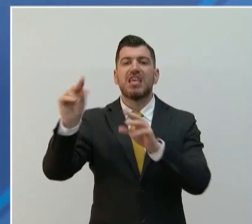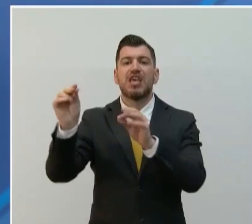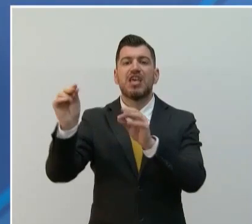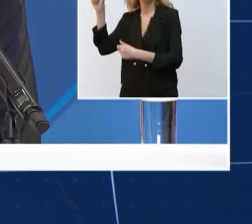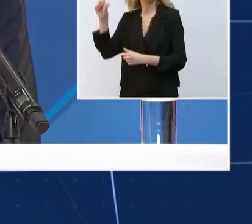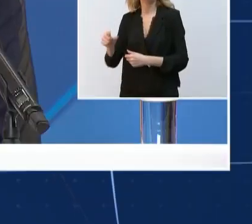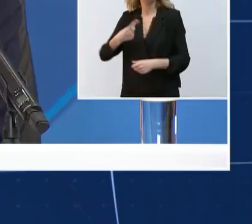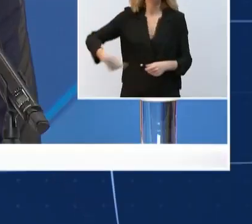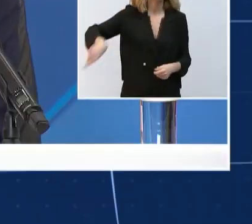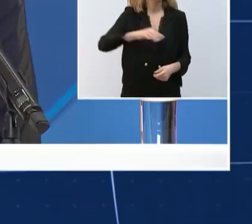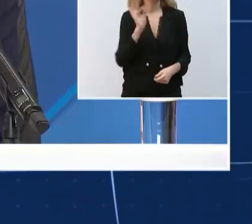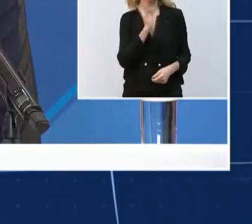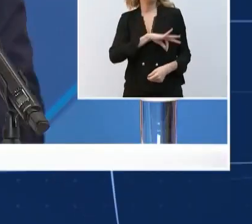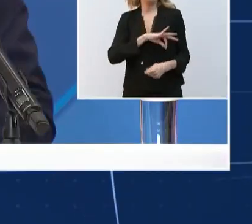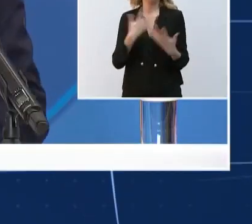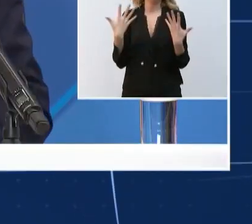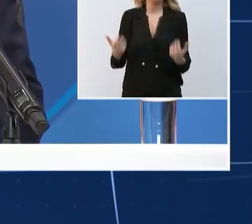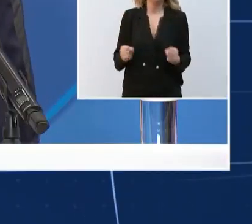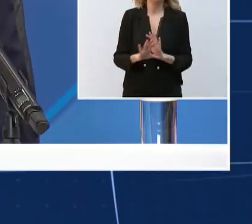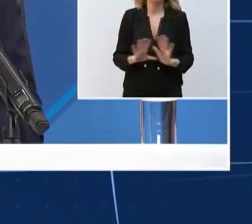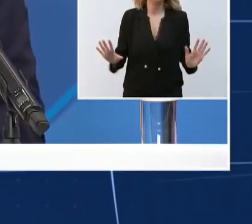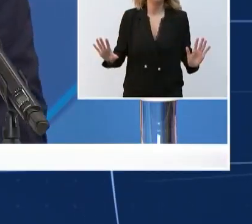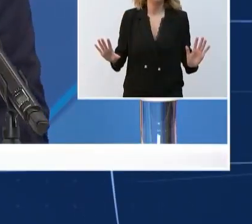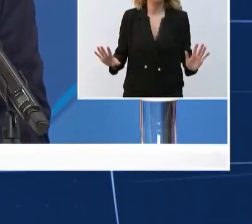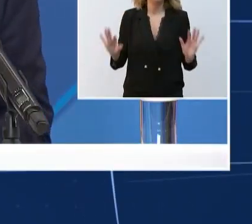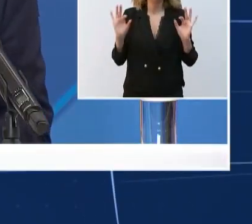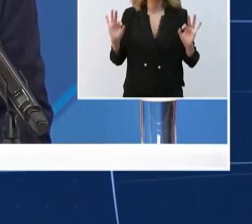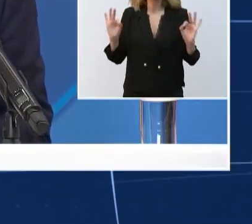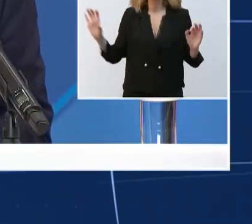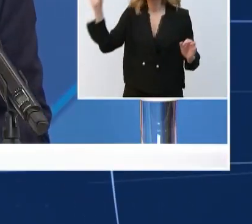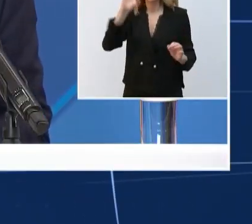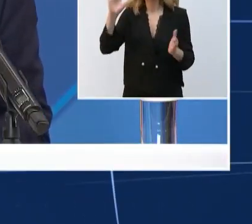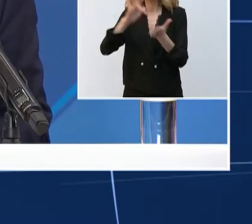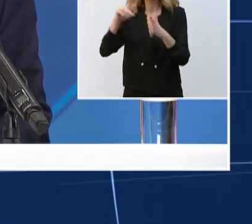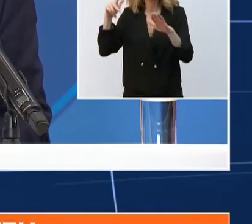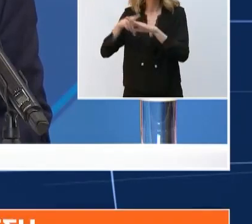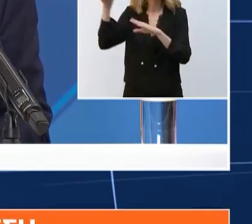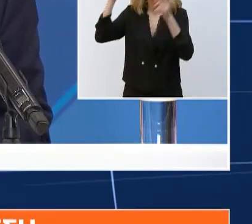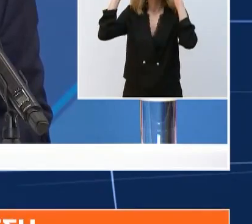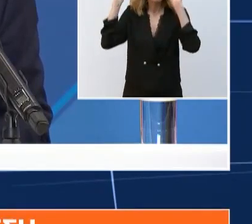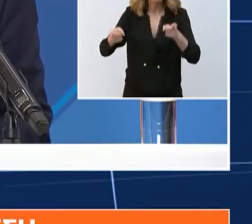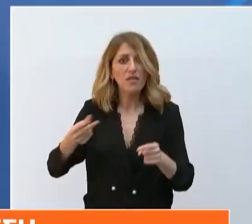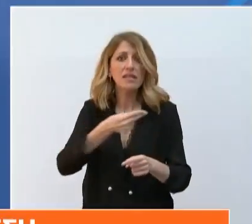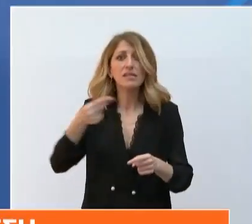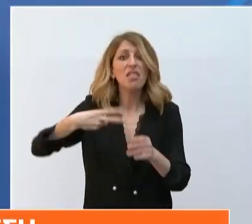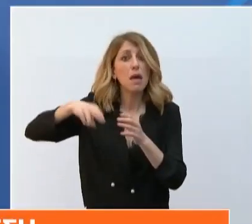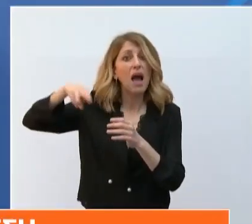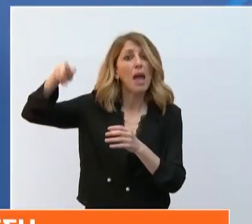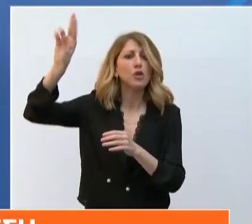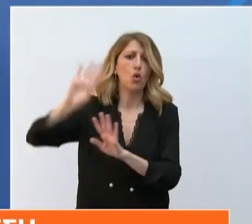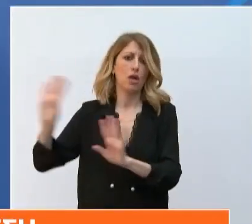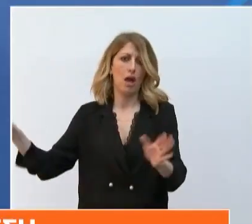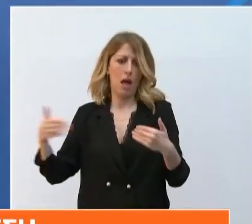μέτρο. Και η συνέντευξη τύπου του Πρωθυπουργού είναι σε εξέλιξη. Ας ακούσουμε τι λέει αυτή την ώρα ζωντανά. Έχω ξεχωριστή σημασία. Σε ένα